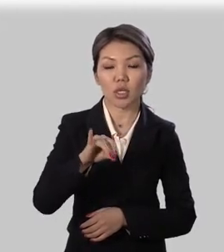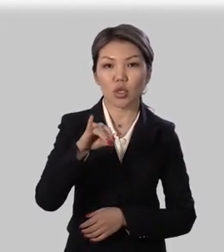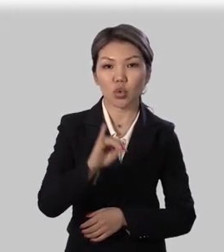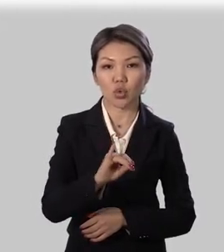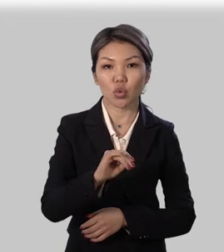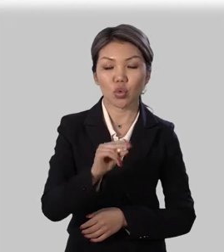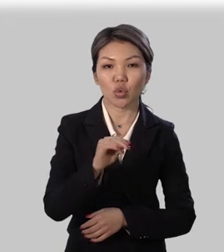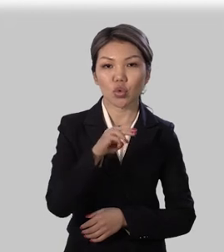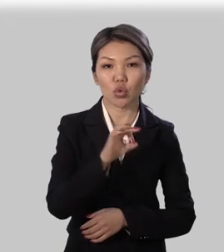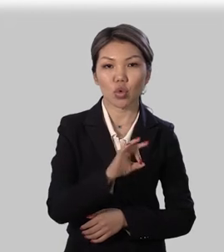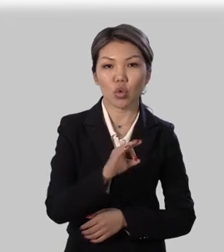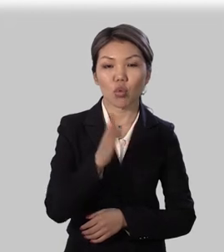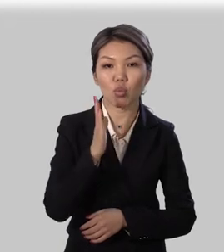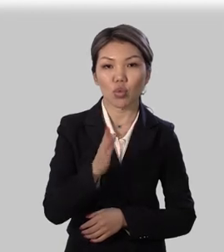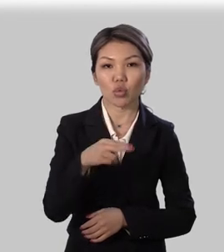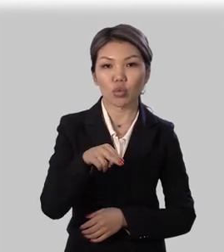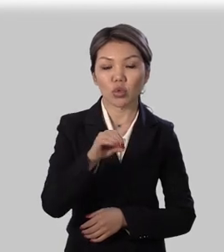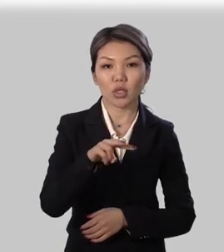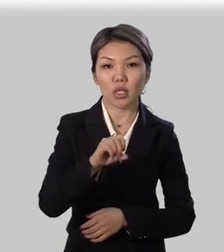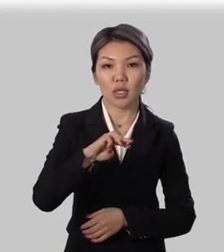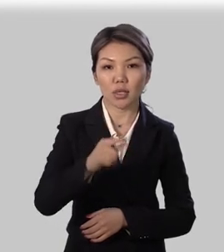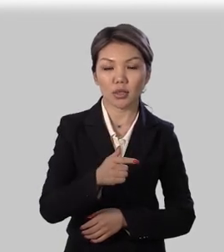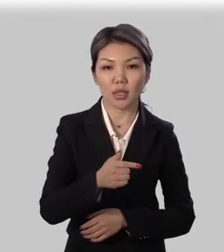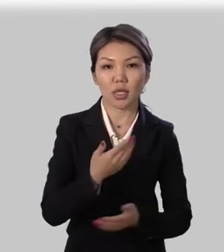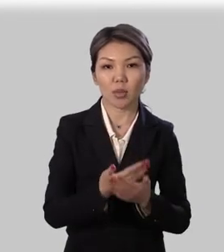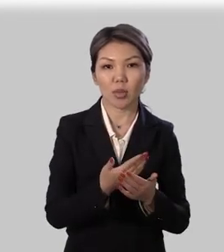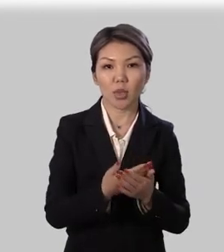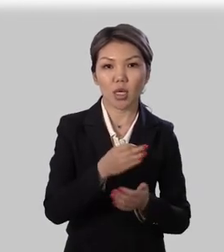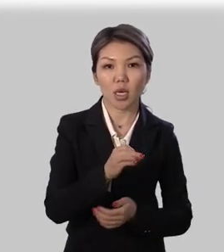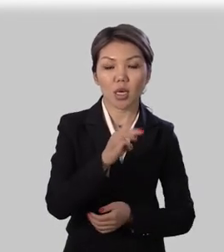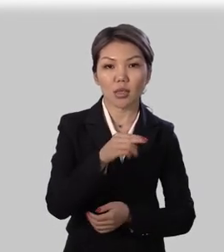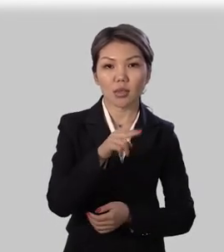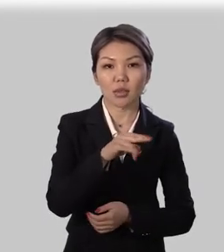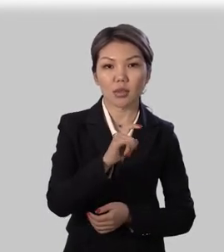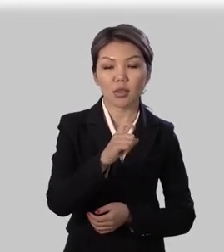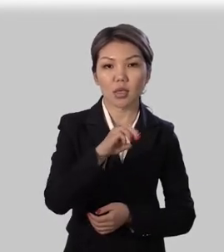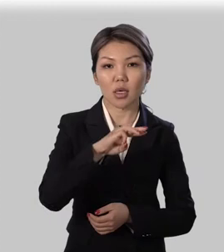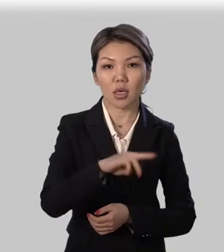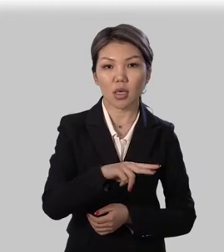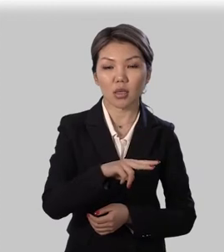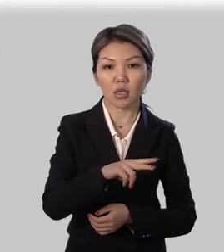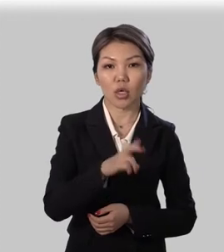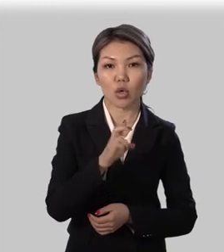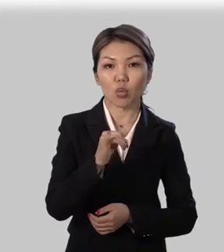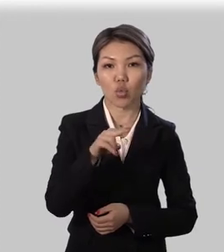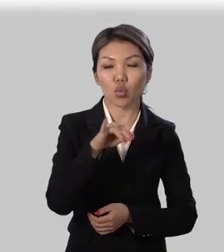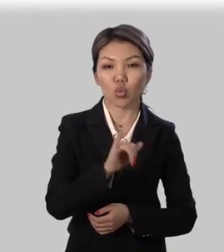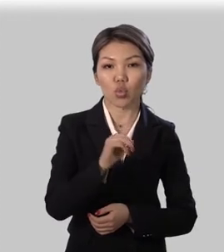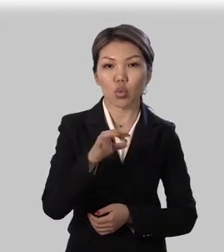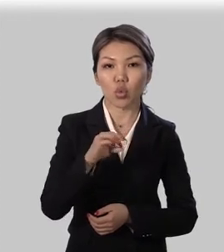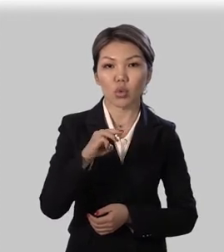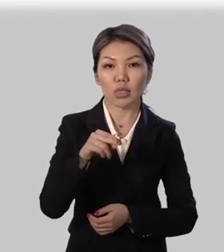например отдыхать отдыхал отдыхаю буду отдыхать